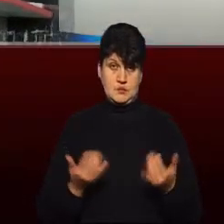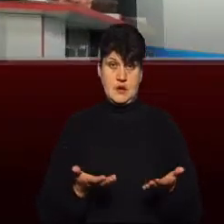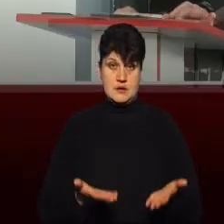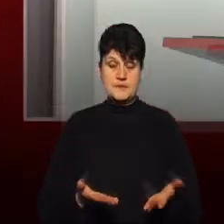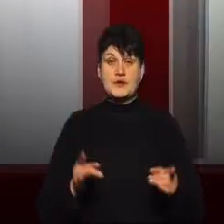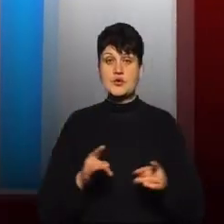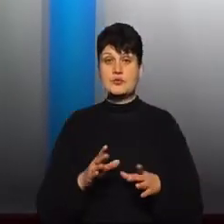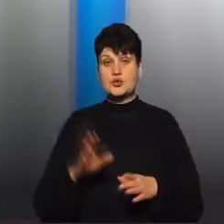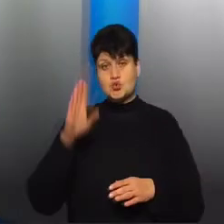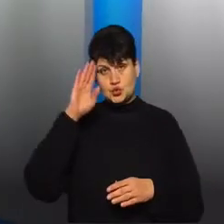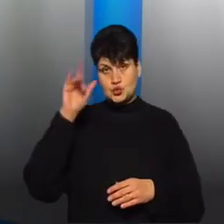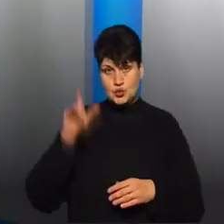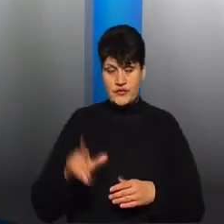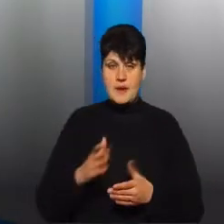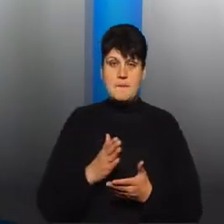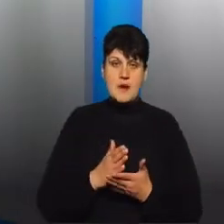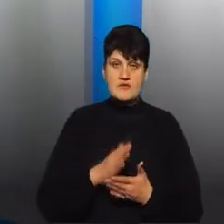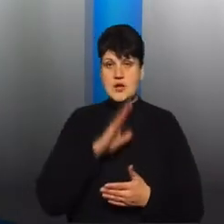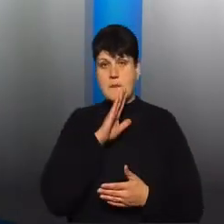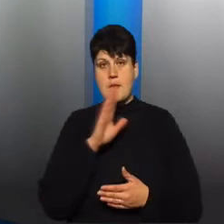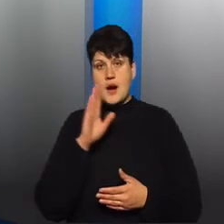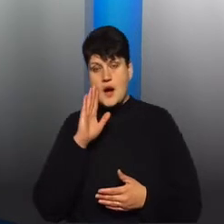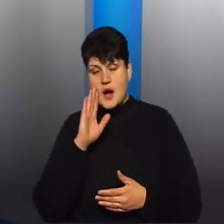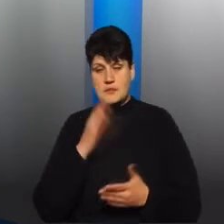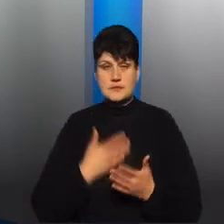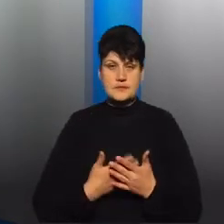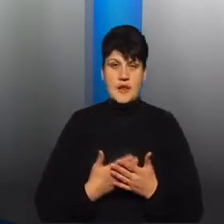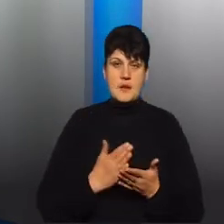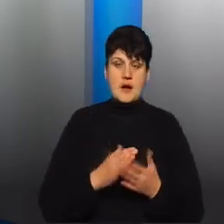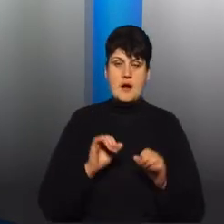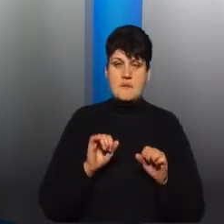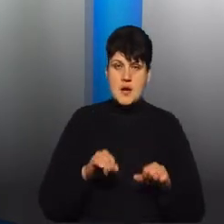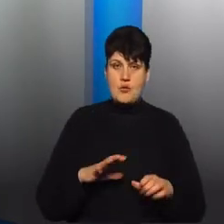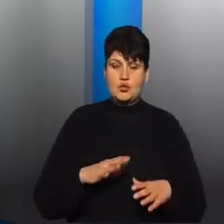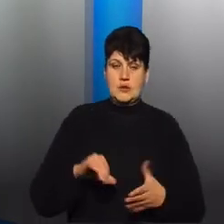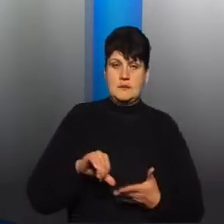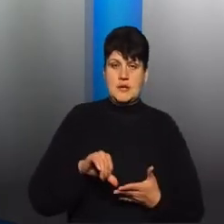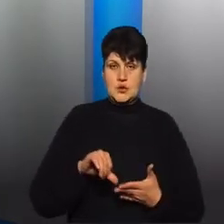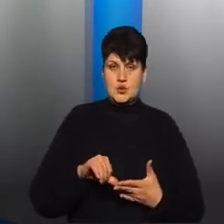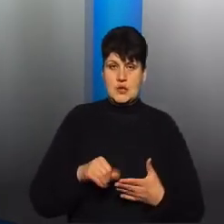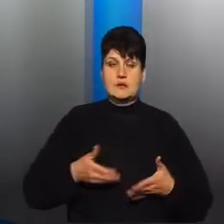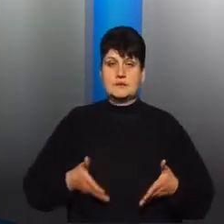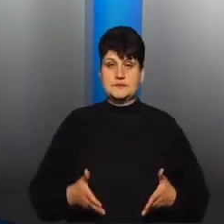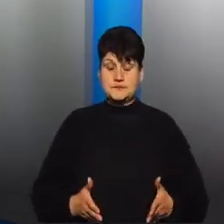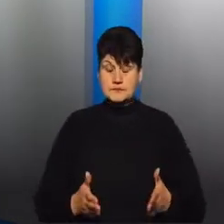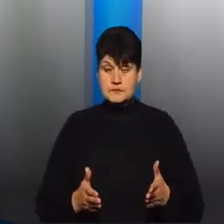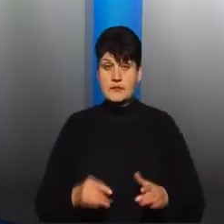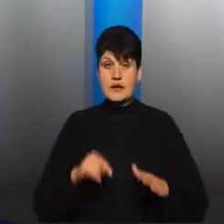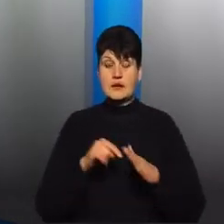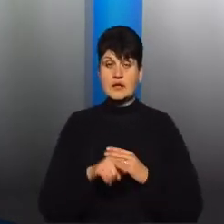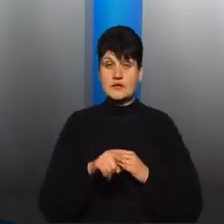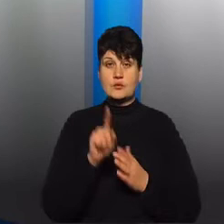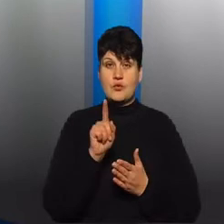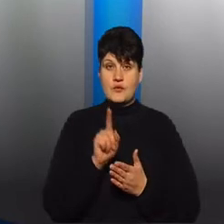мав, чи мама, чи чоловік мав право бути присутніх на пологах, значить, він повинен мати з